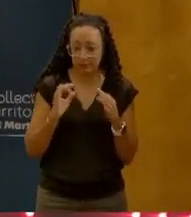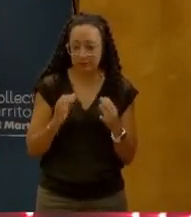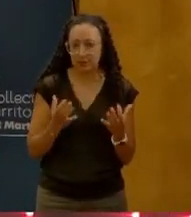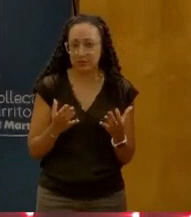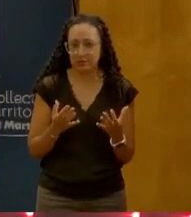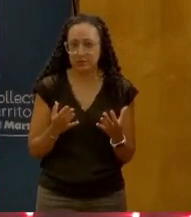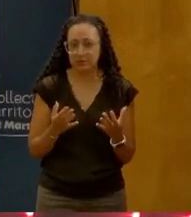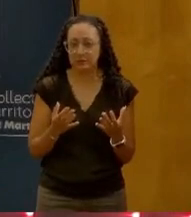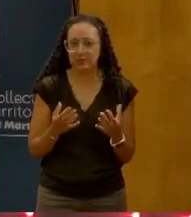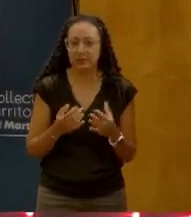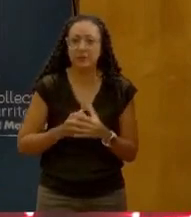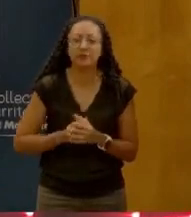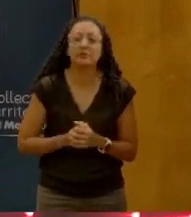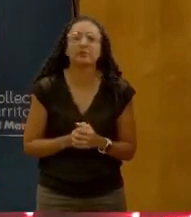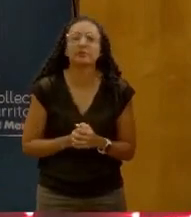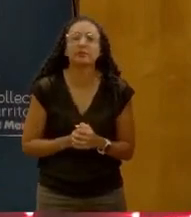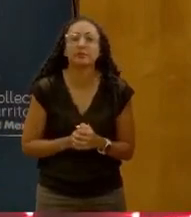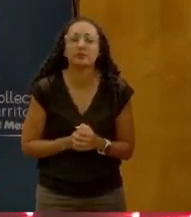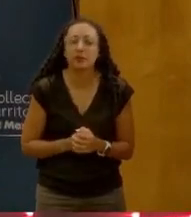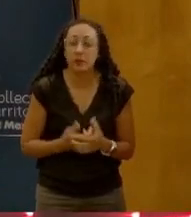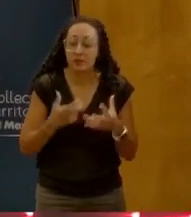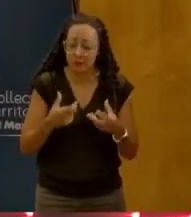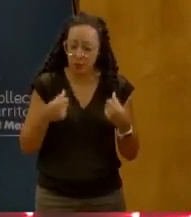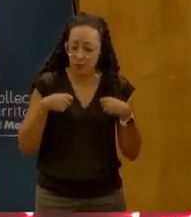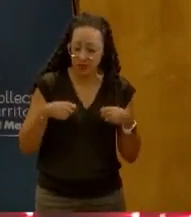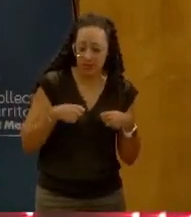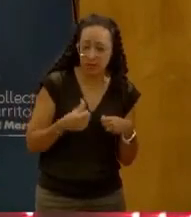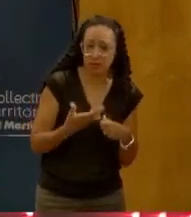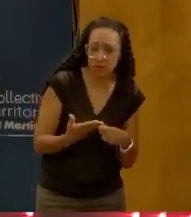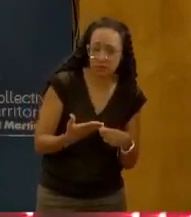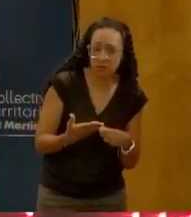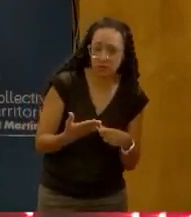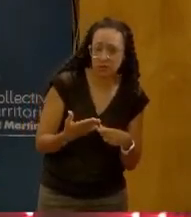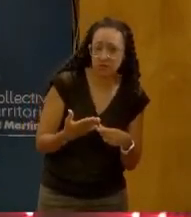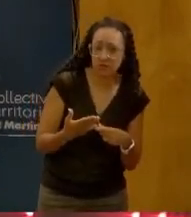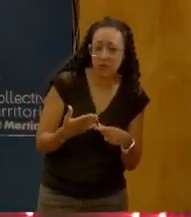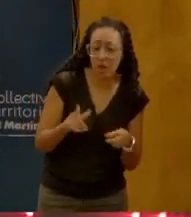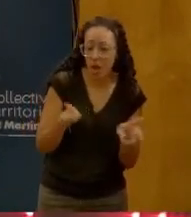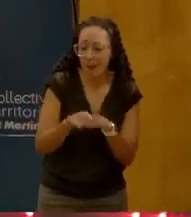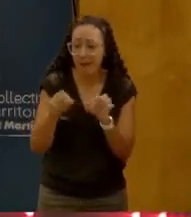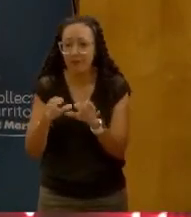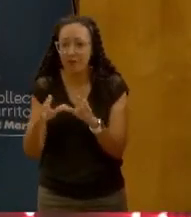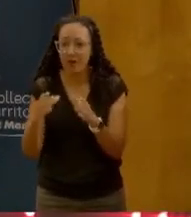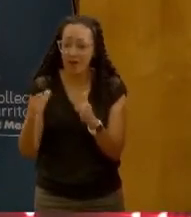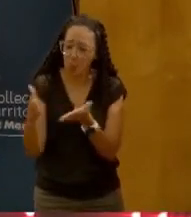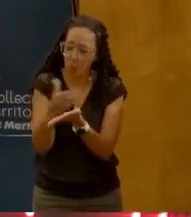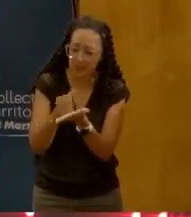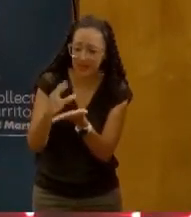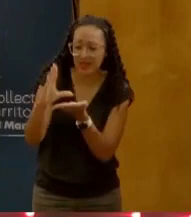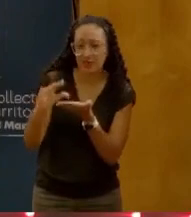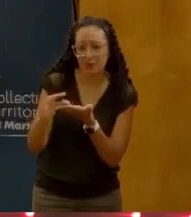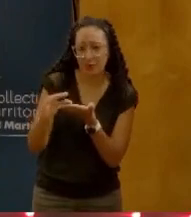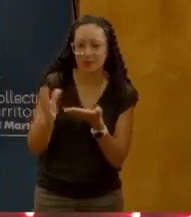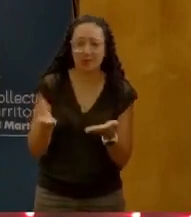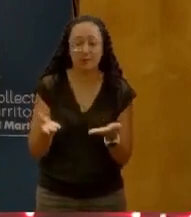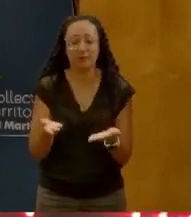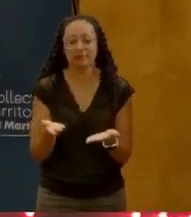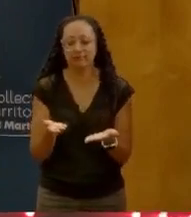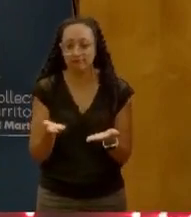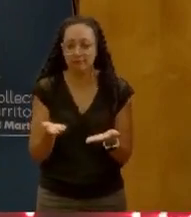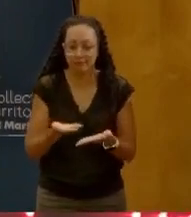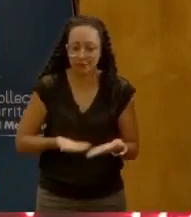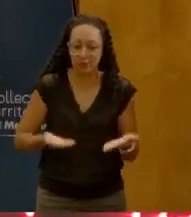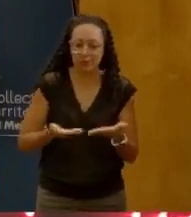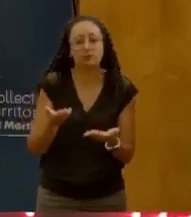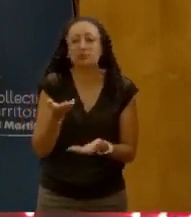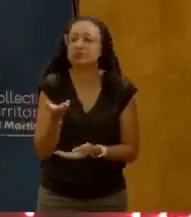temps faire des dépenses et diminuer les recettes. Or, nous sommes dans un contexte aujourd'hui, pourtant